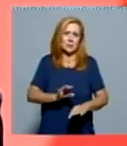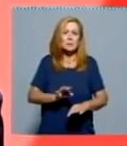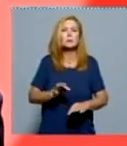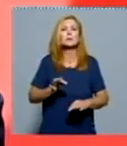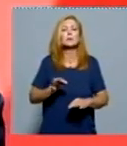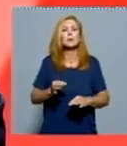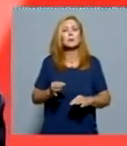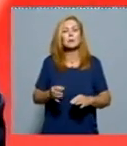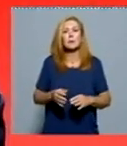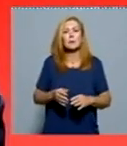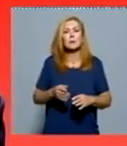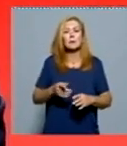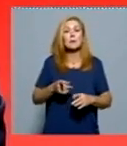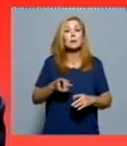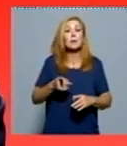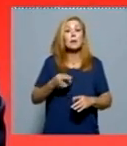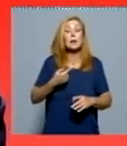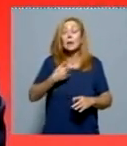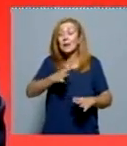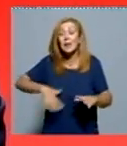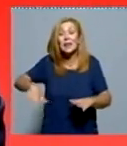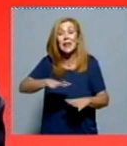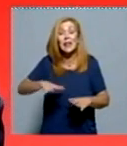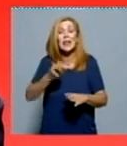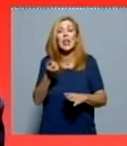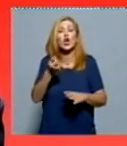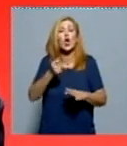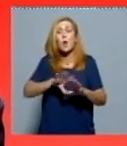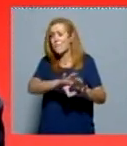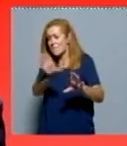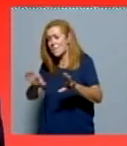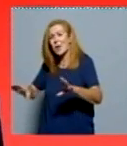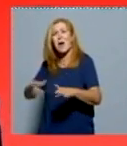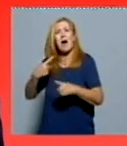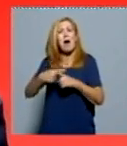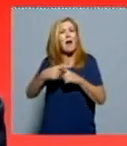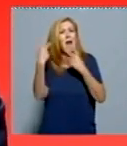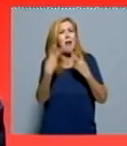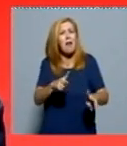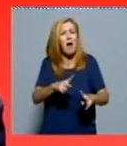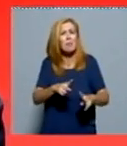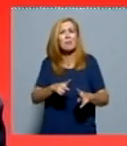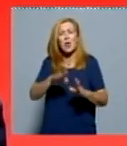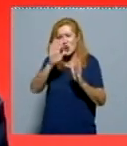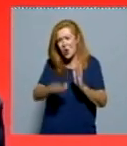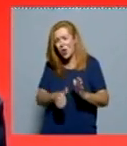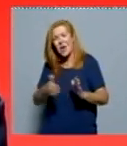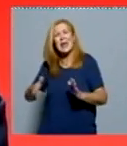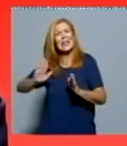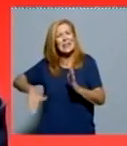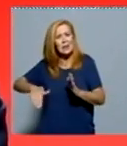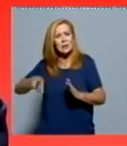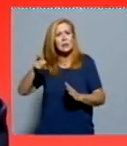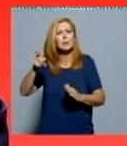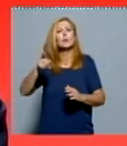Αμφισβητεί την αποκλειστική οικονομική ζώνη της Ελλάδας, νότια και ανατολικά της Κρήτης.